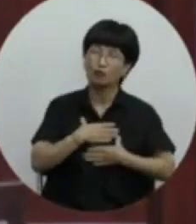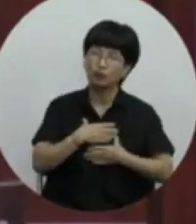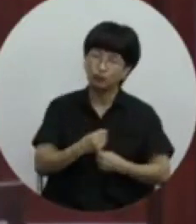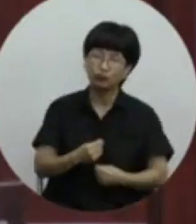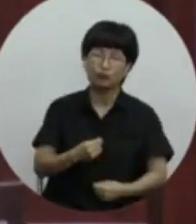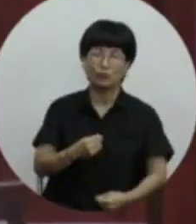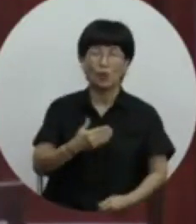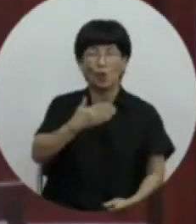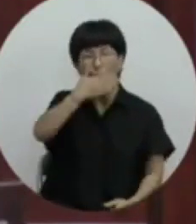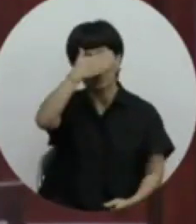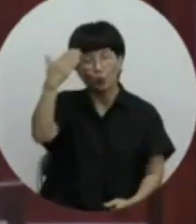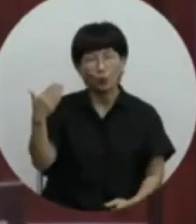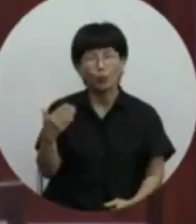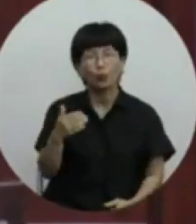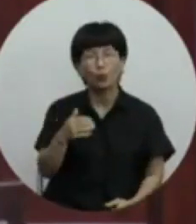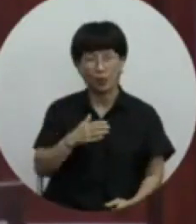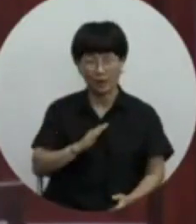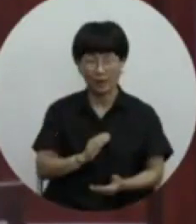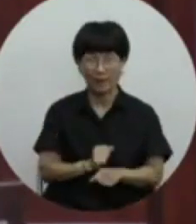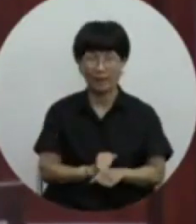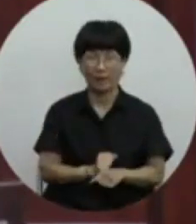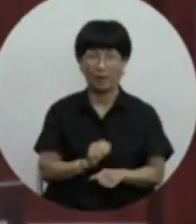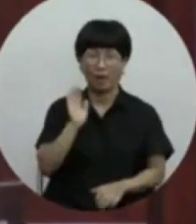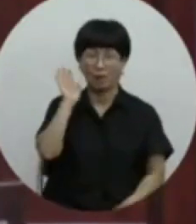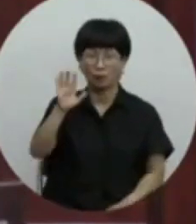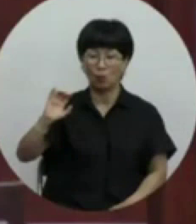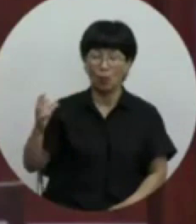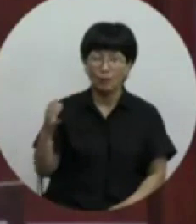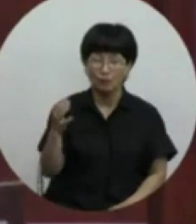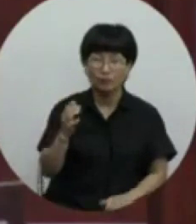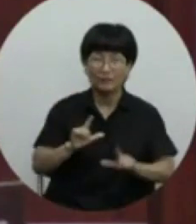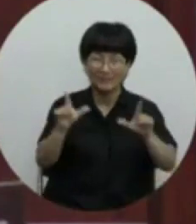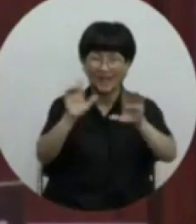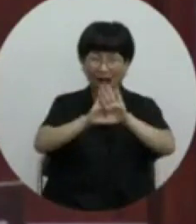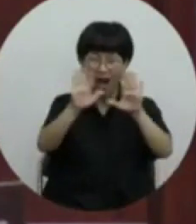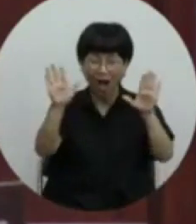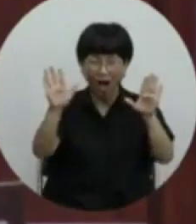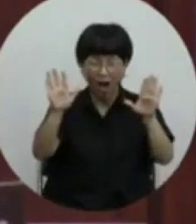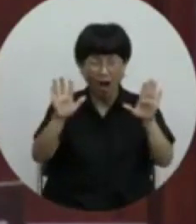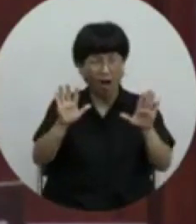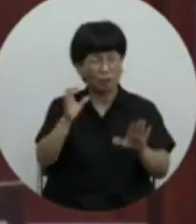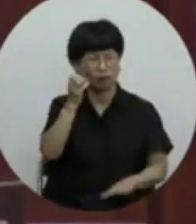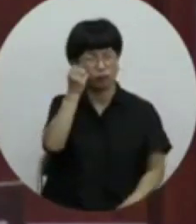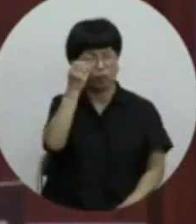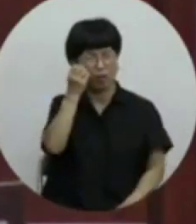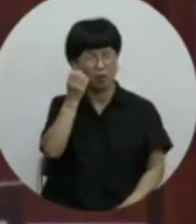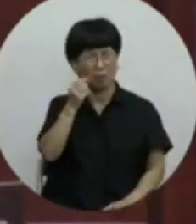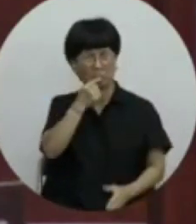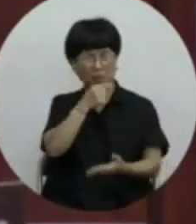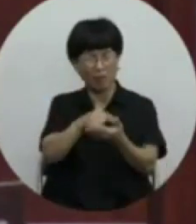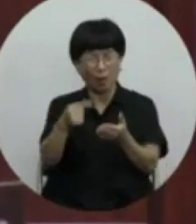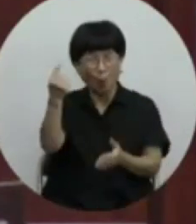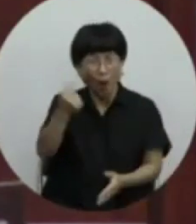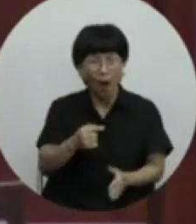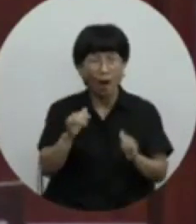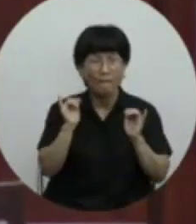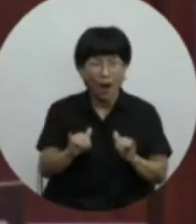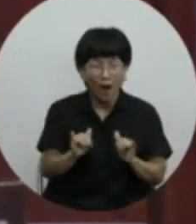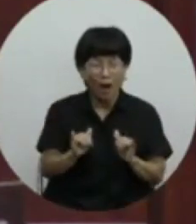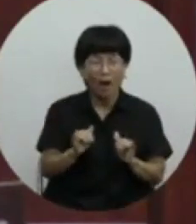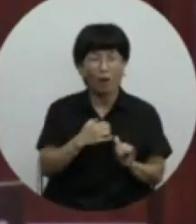해봅니다. 앞으로도 태풍 등 기상이변으로 인한 피해가 우려되는 만큼